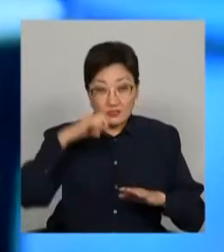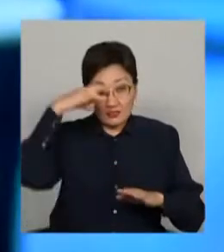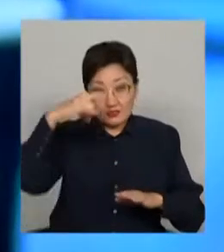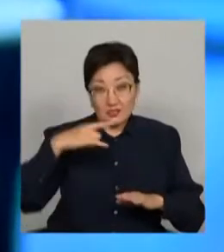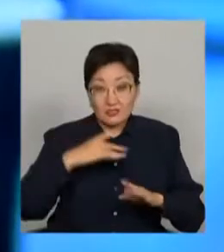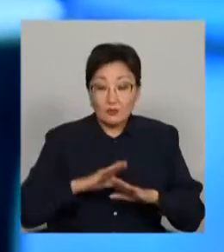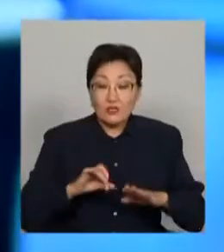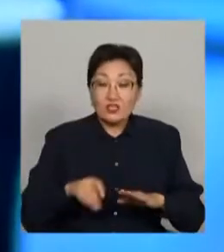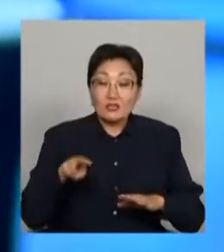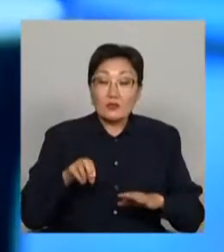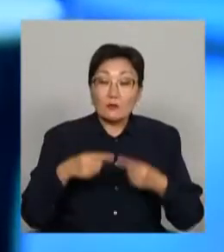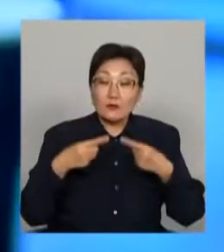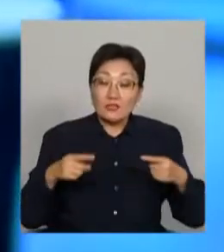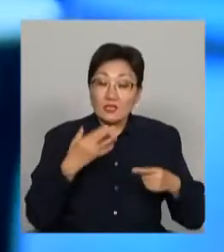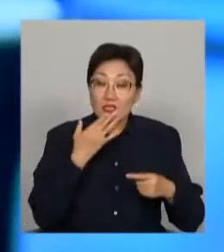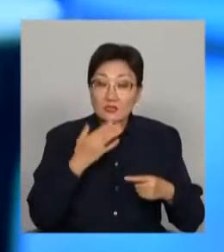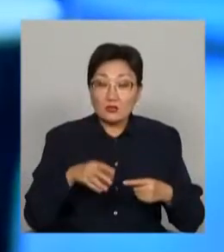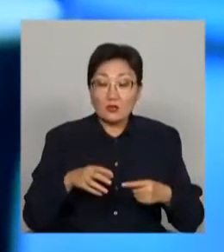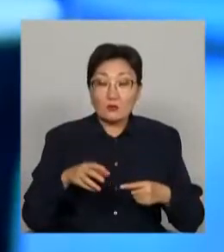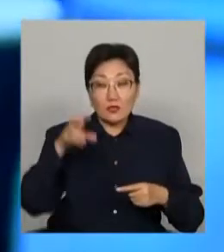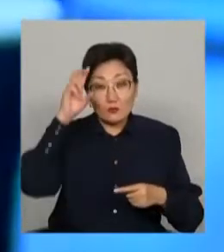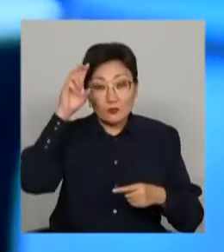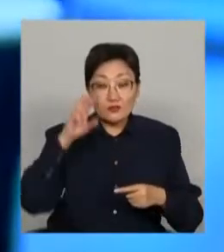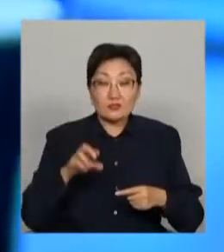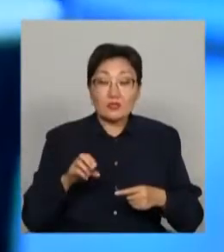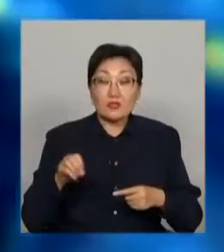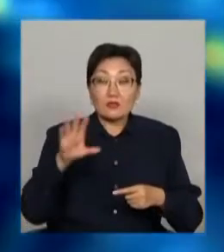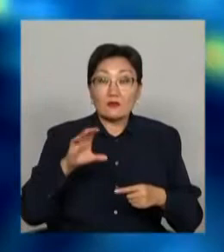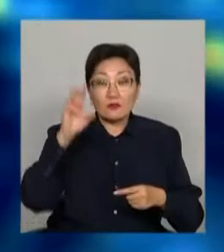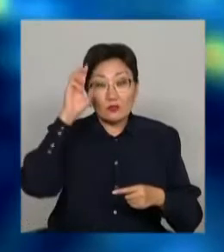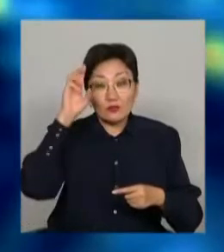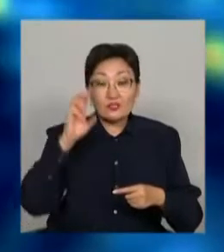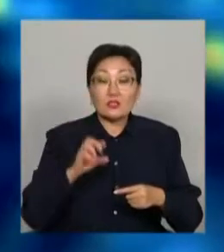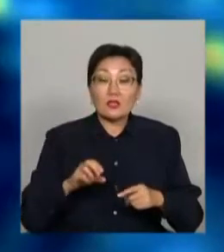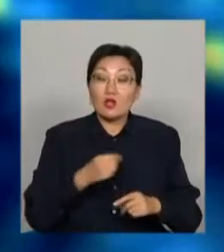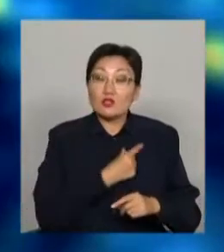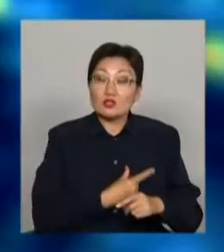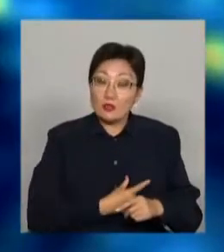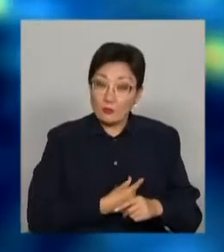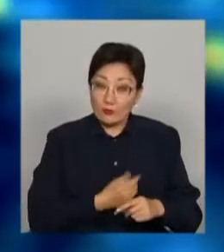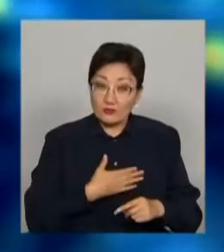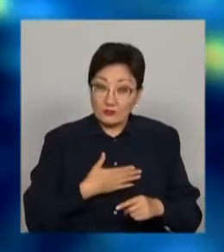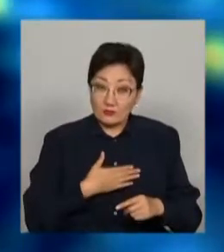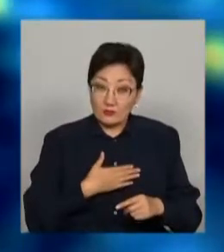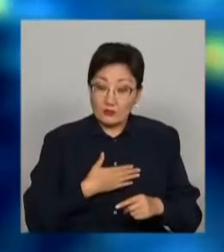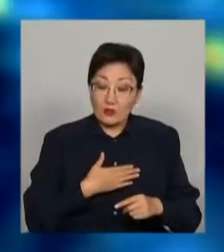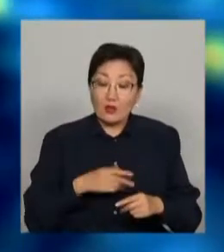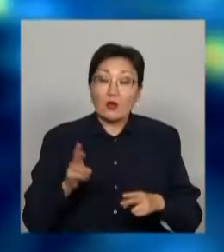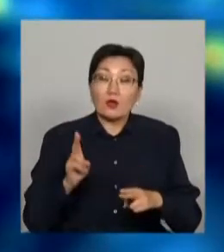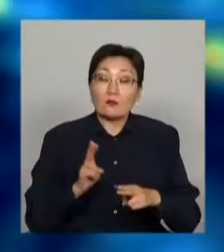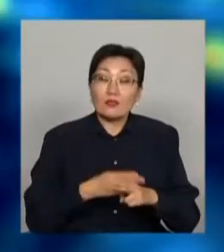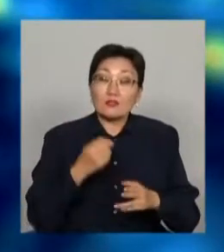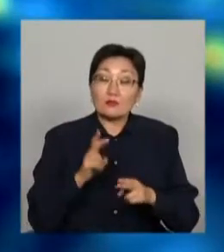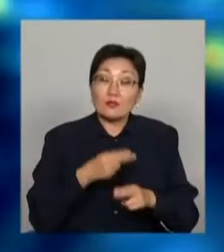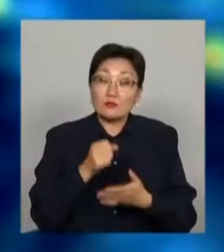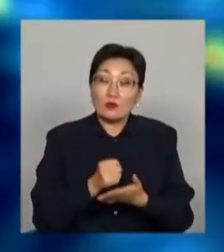ғана емес, сонымен қатар басқа шет елдерде, яғни Европа елдерінде де дипломымыз нострификациясыз